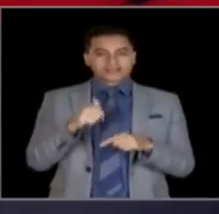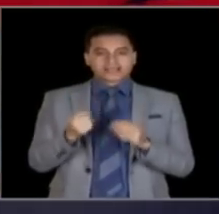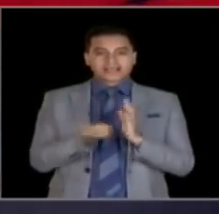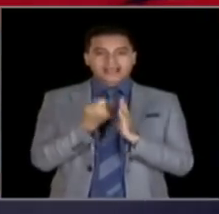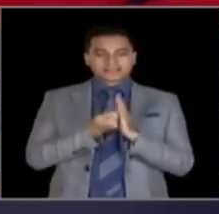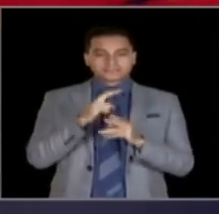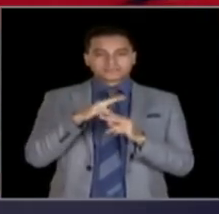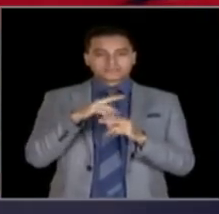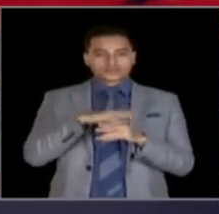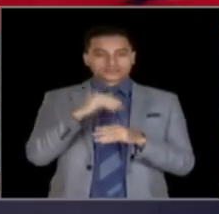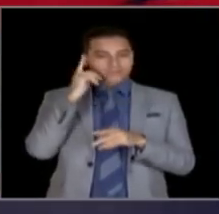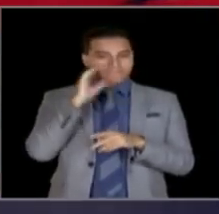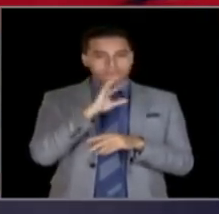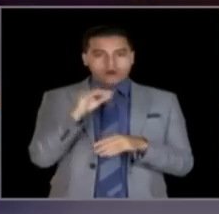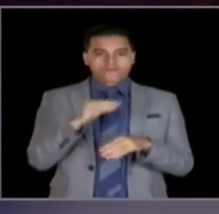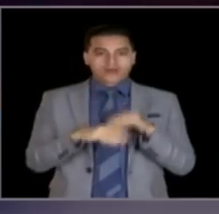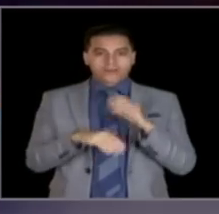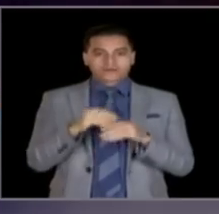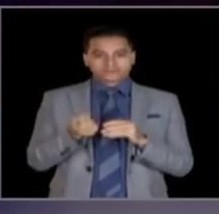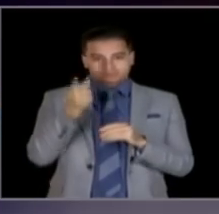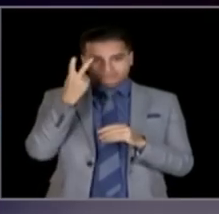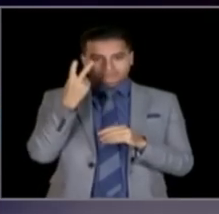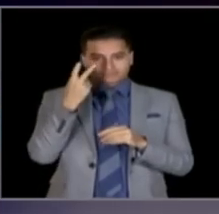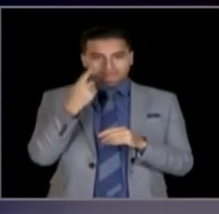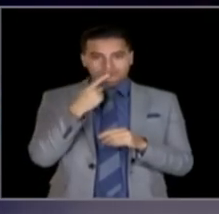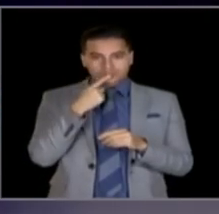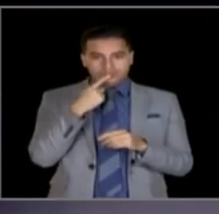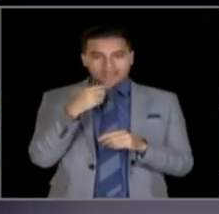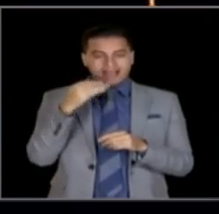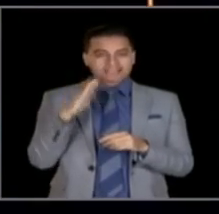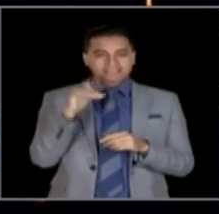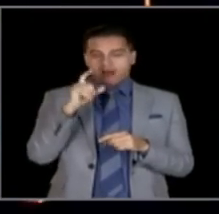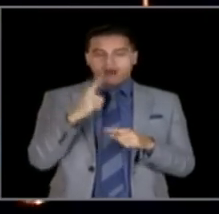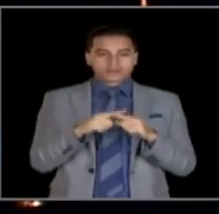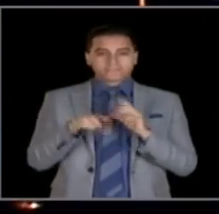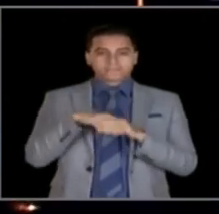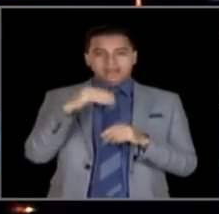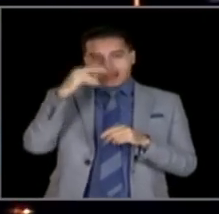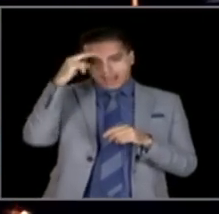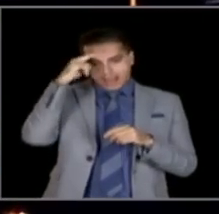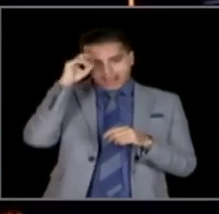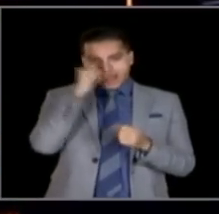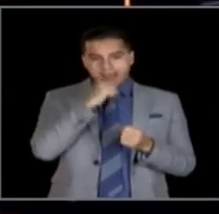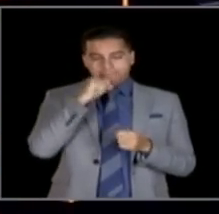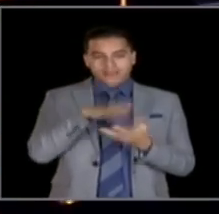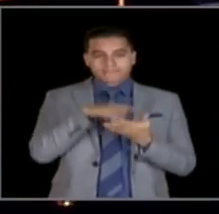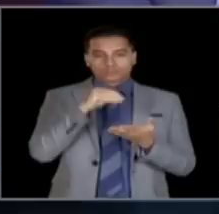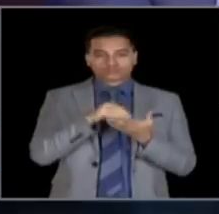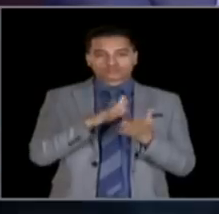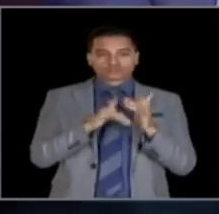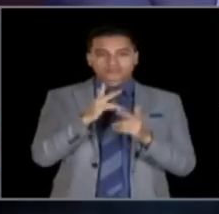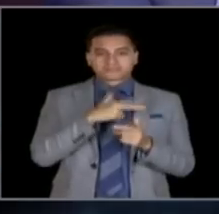المجموعة القصصية الذي اقترب وراءه، فمن هو؟ حسن عبد القدوس. غلط. من قام بغناء تتر البداية المسلسل